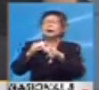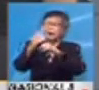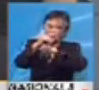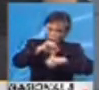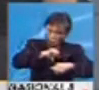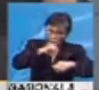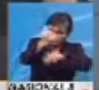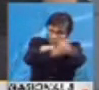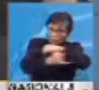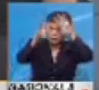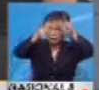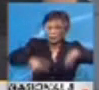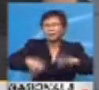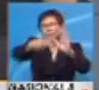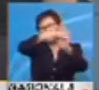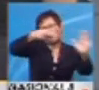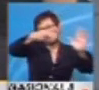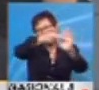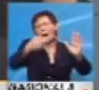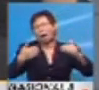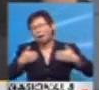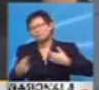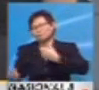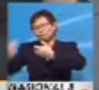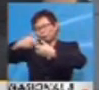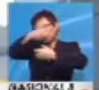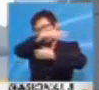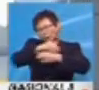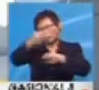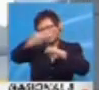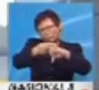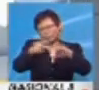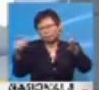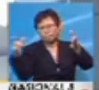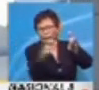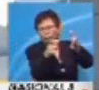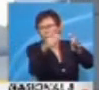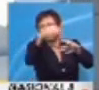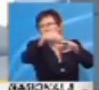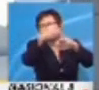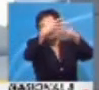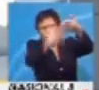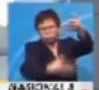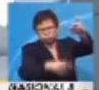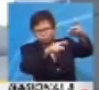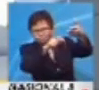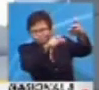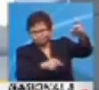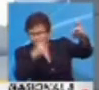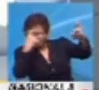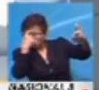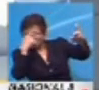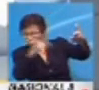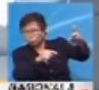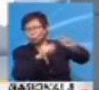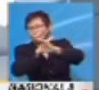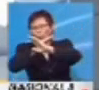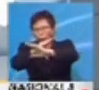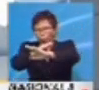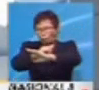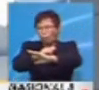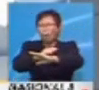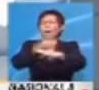mengendarai hitam individu yang disaki terlibat dan memasukkan nama mereka ke dalam menara syal bagi menyekat pergerakan